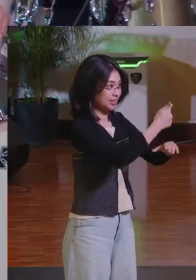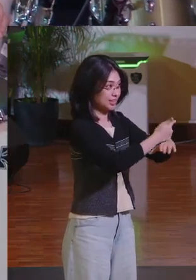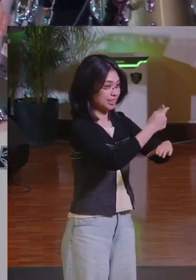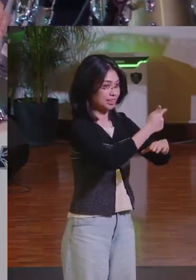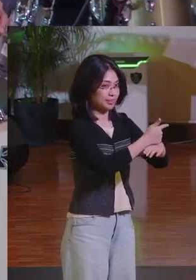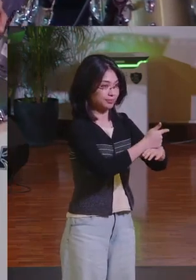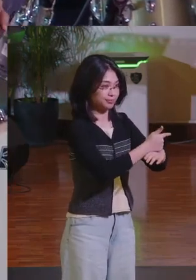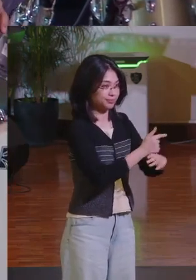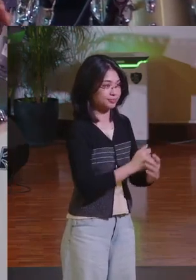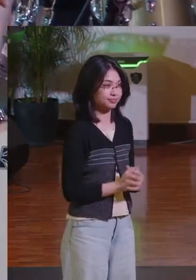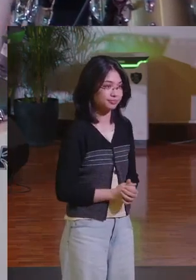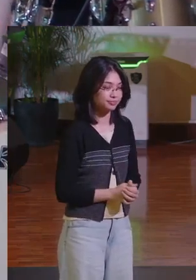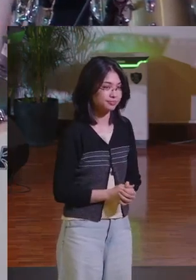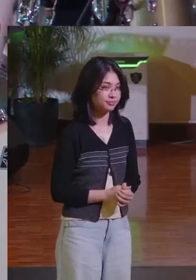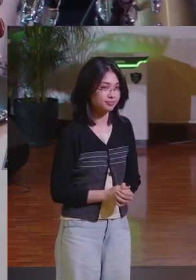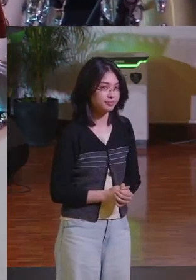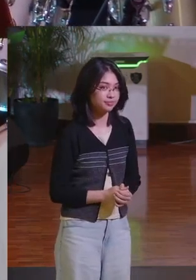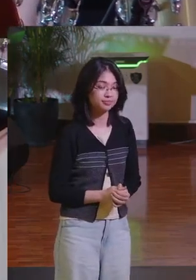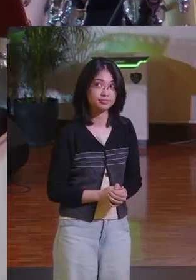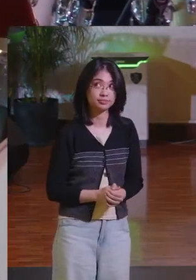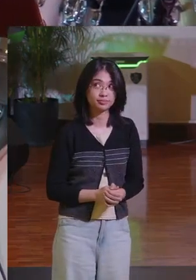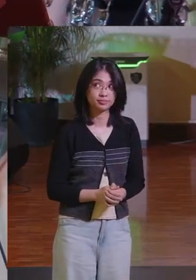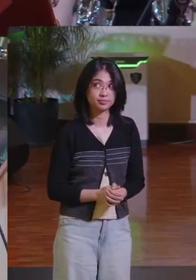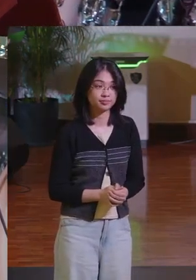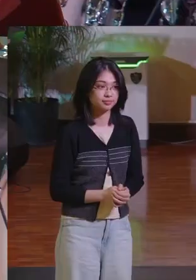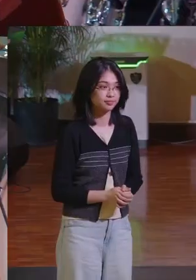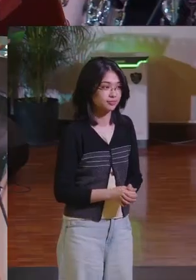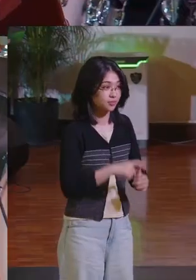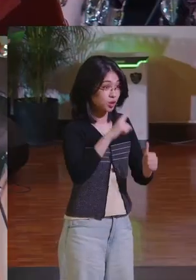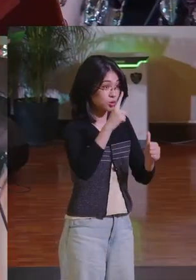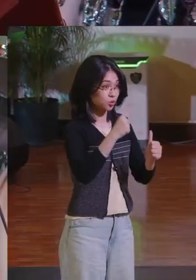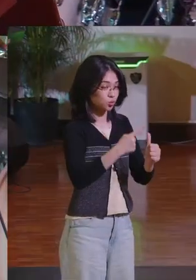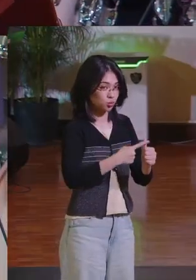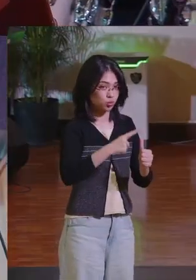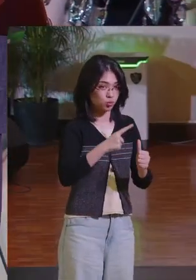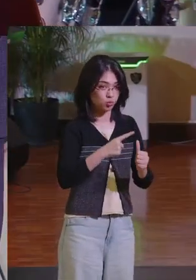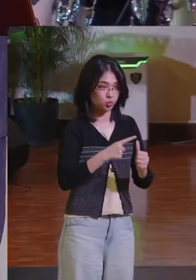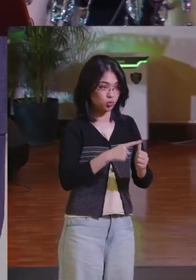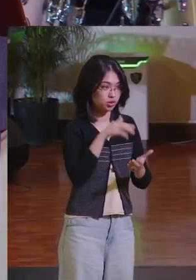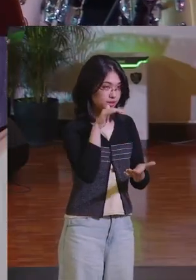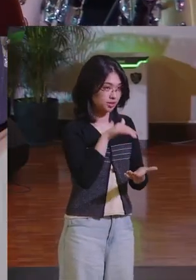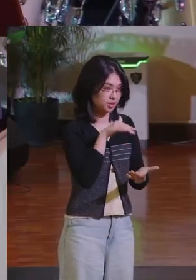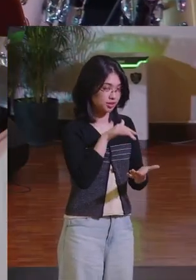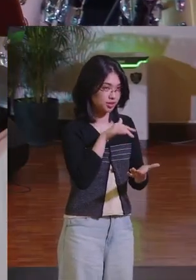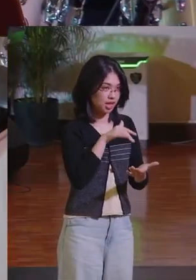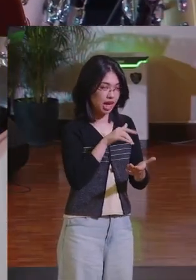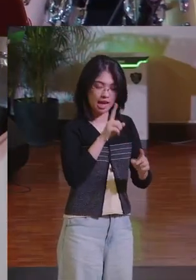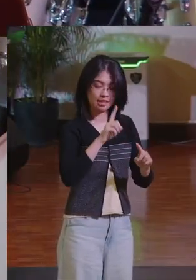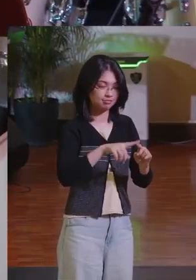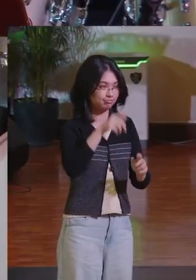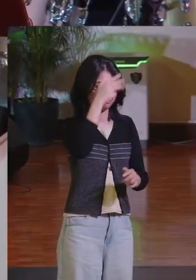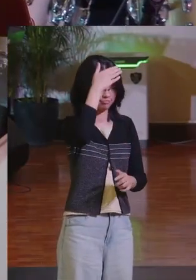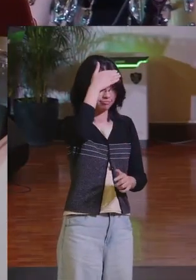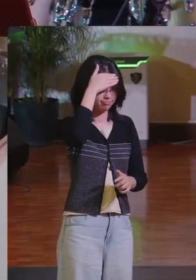kaya importante na tayo may mga cell group. Yung unang-unang pag-aaral na hindi ko po makalimutan